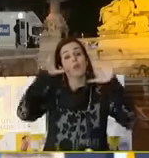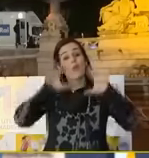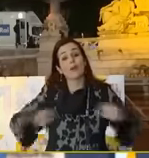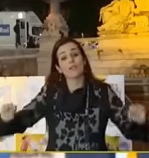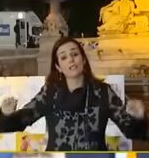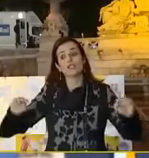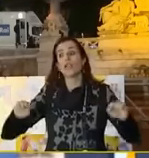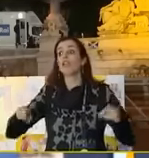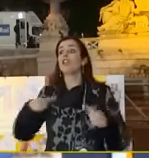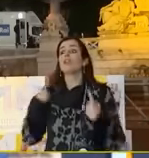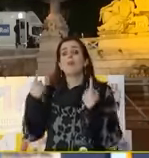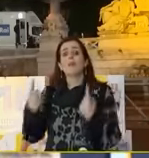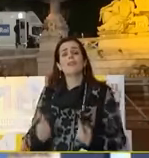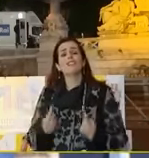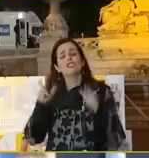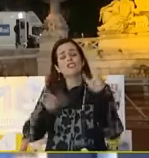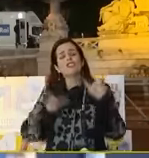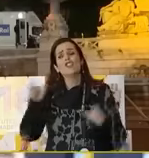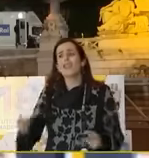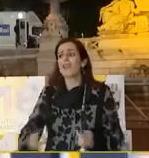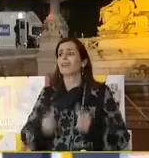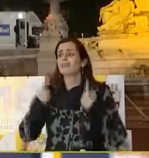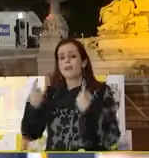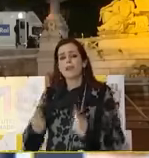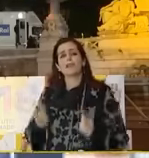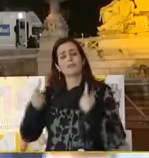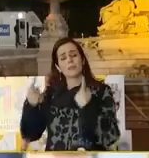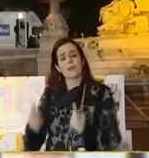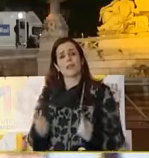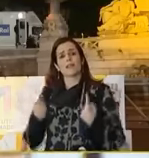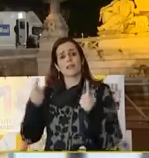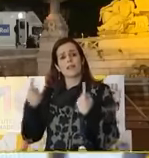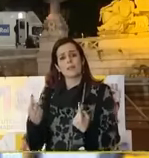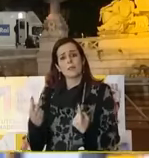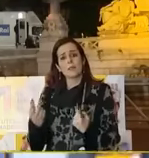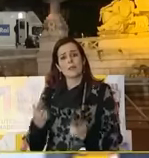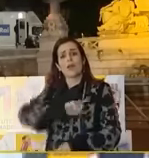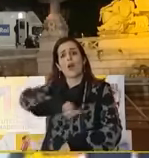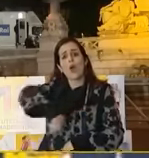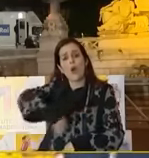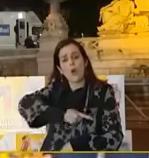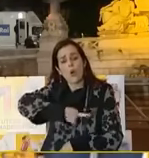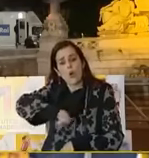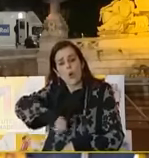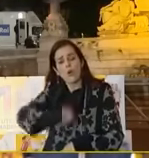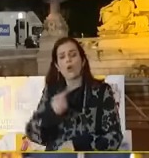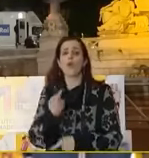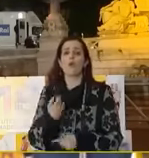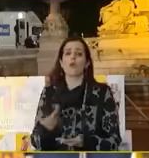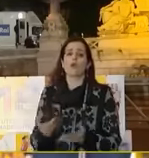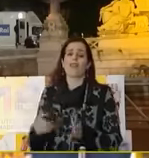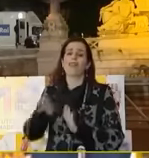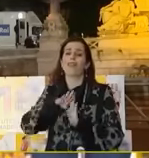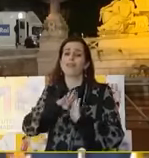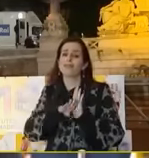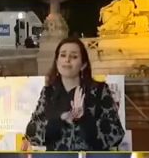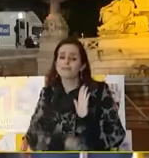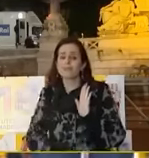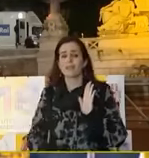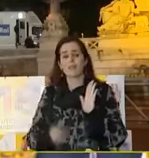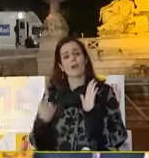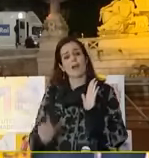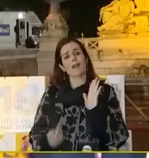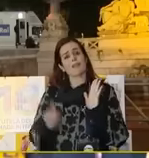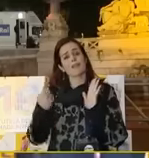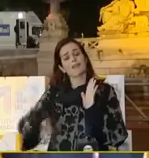d'attesa andranno per cercare di avere, aspettando ore, ma almeno in poco tempo, quello che l'assistenza